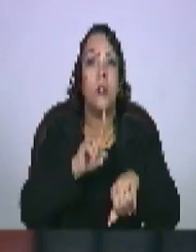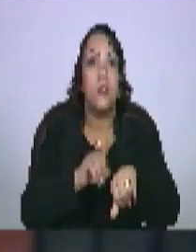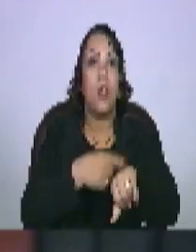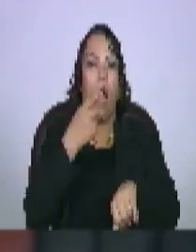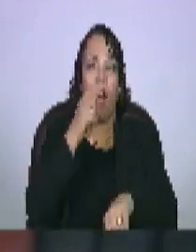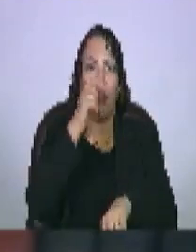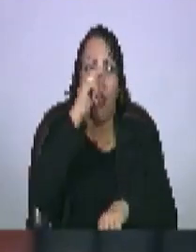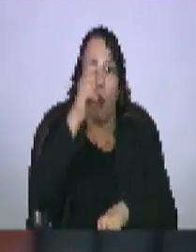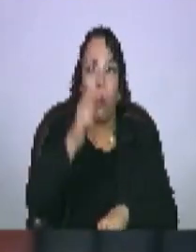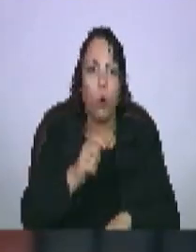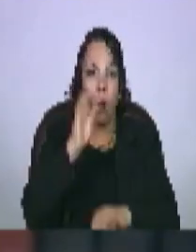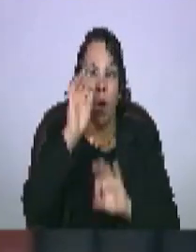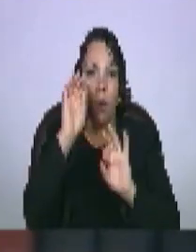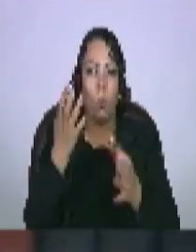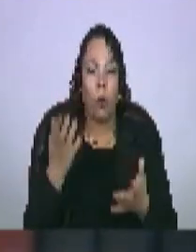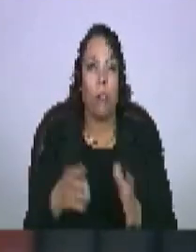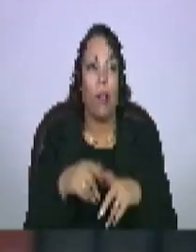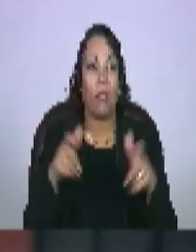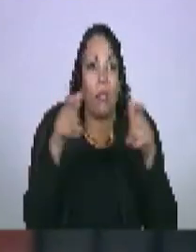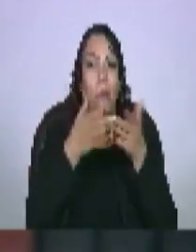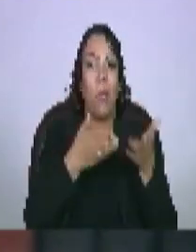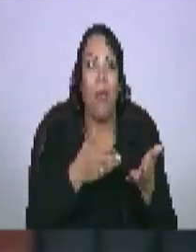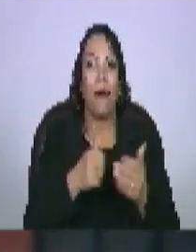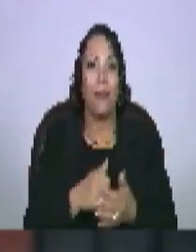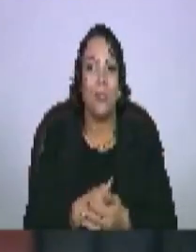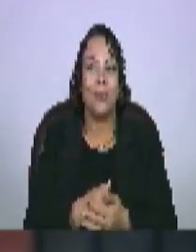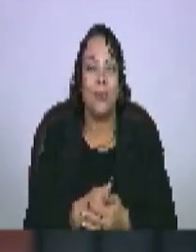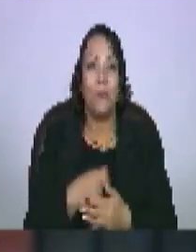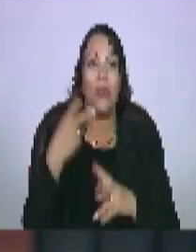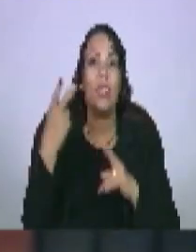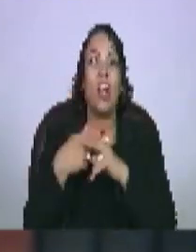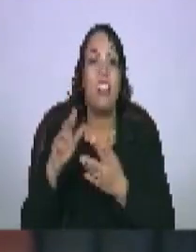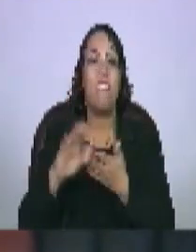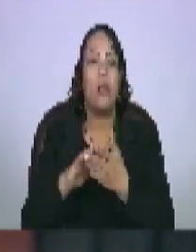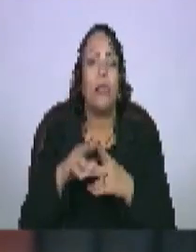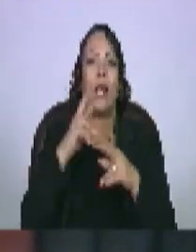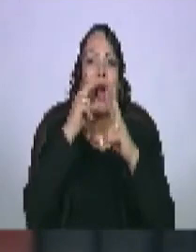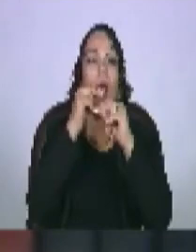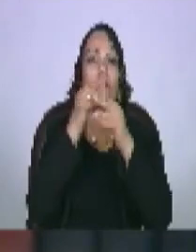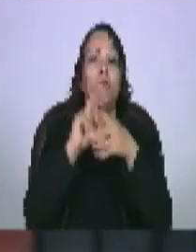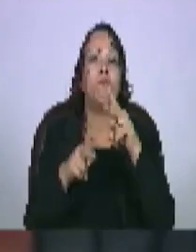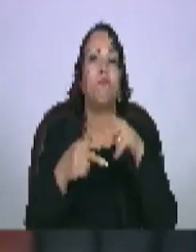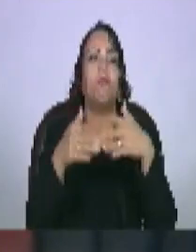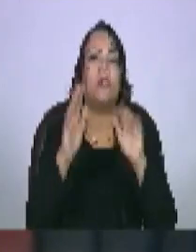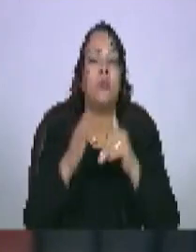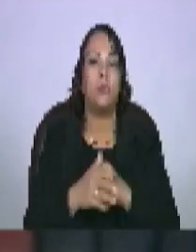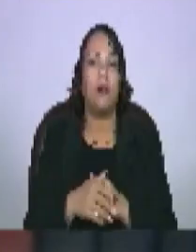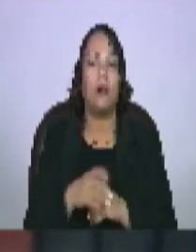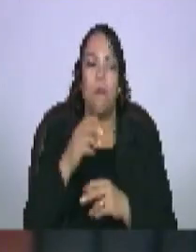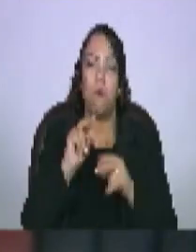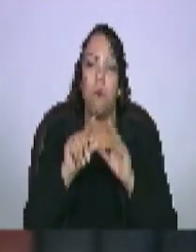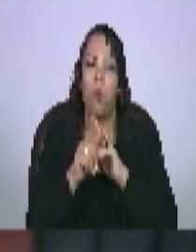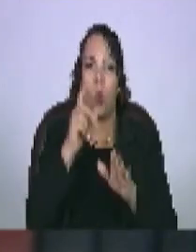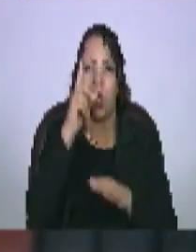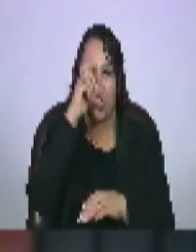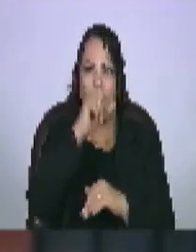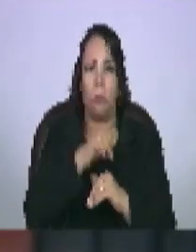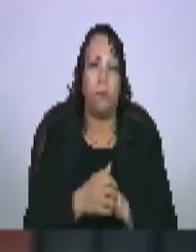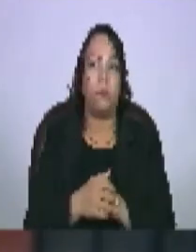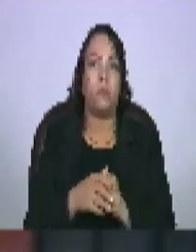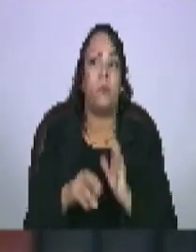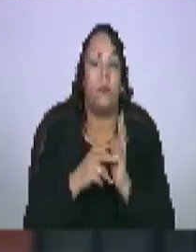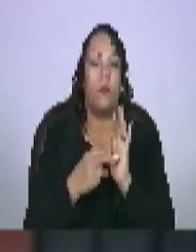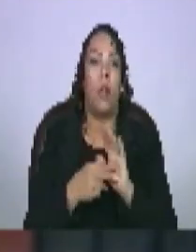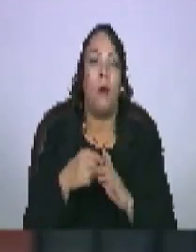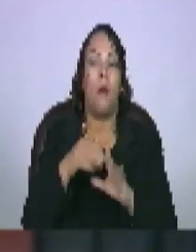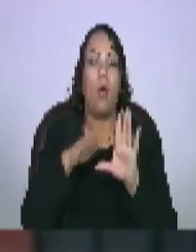دي دي مده اجتماع يبقى دي ناس فاضيه بتحكي مساله صعبه ان انت